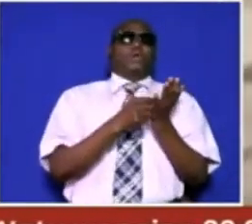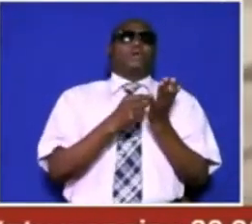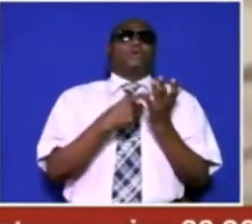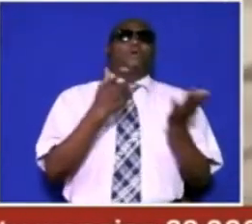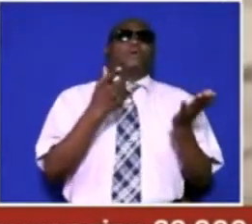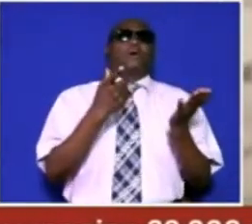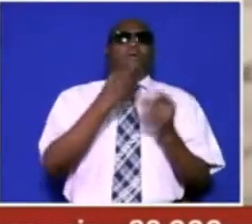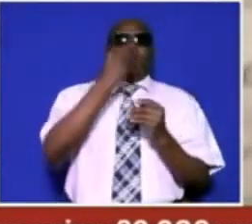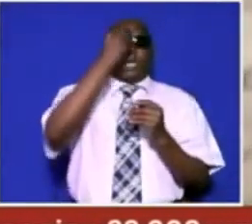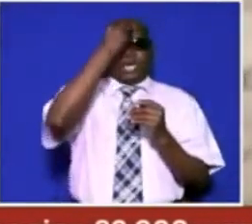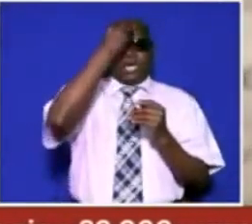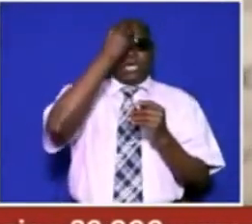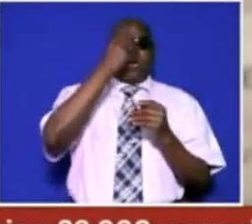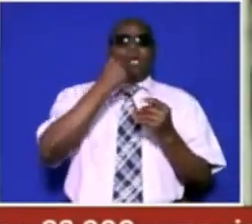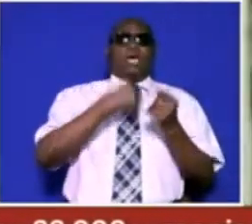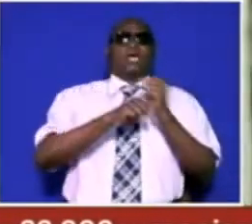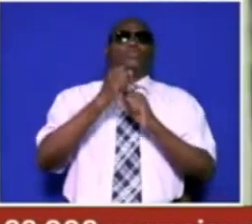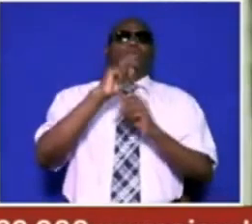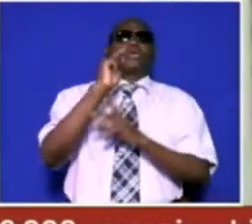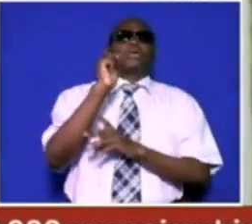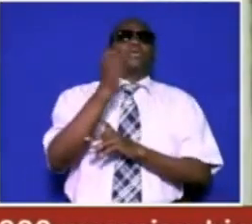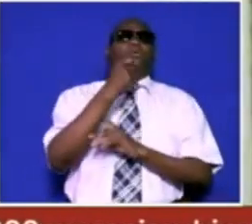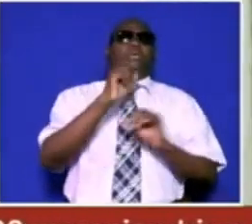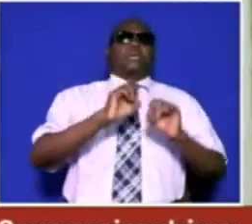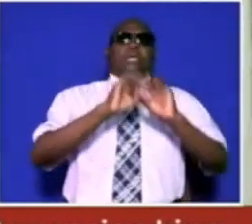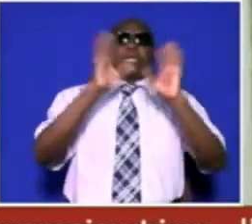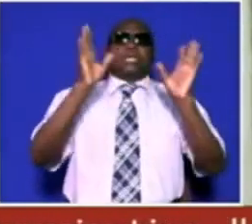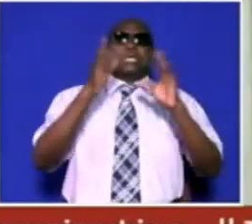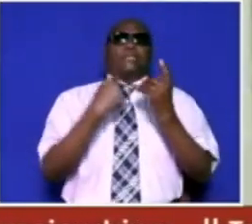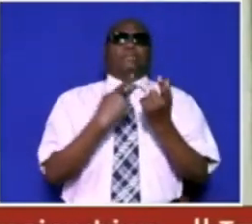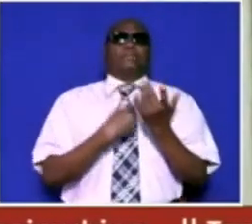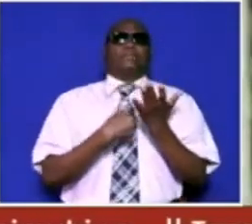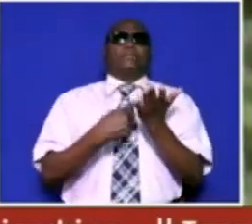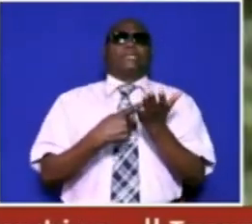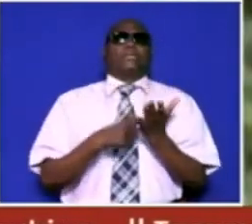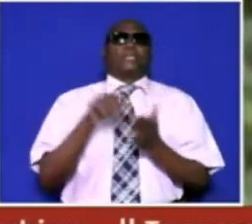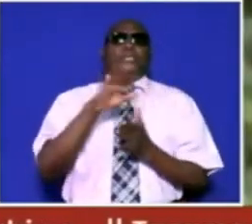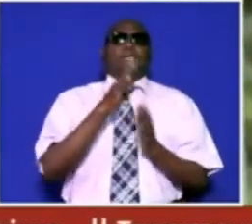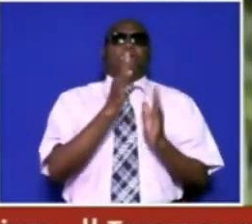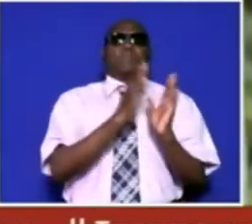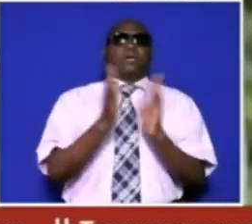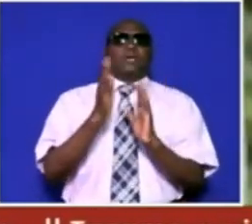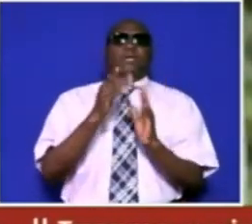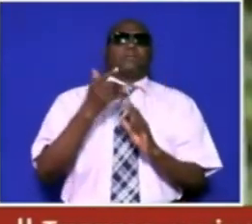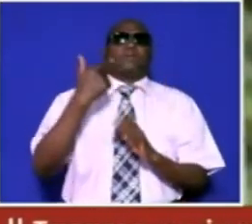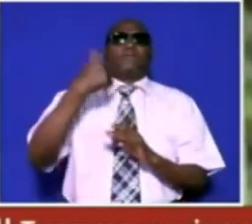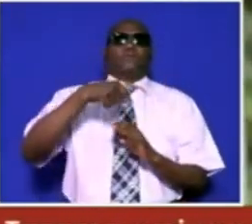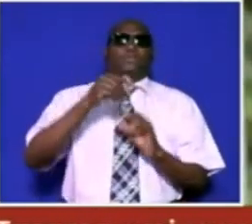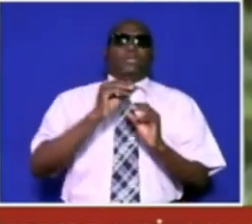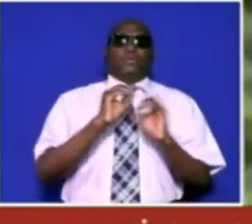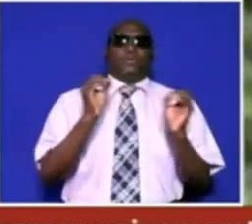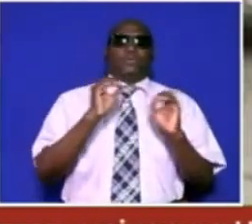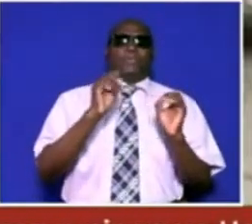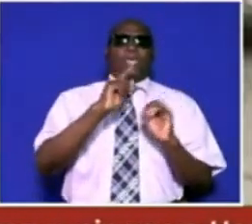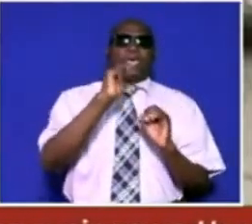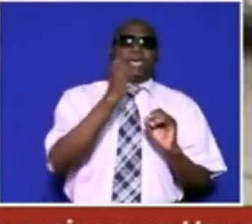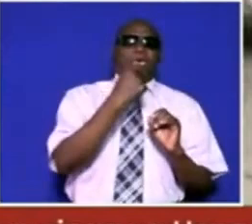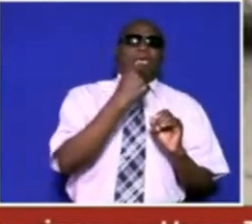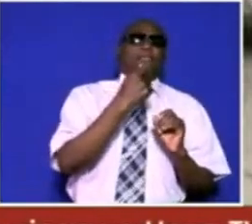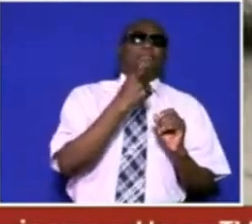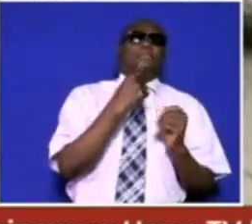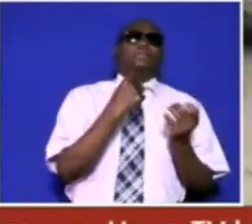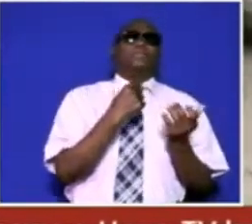imekasirishwa na hatua ya Kenya kutoweka wazi mazungumzo kuhusu mpango wa mafuta kati ya serikali na serikali, kati ya Kenya na nchi mbili